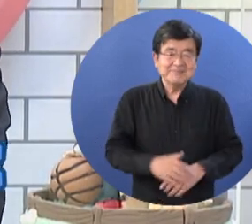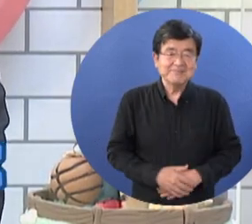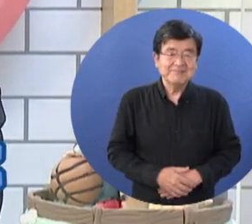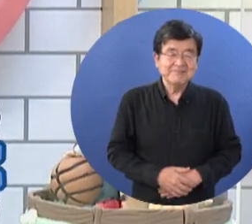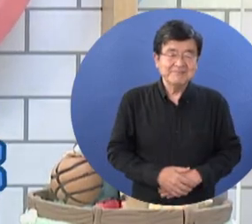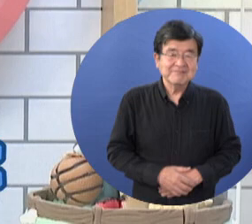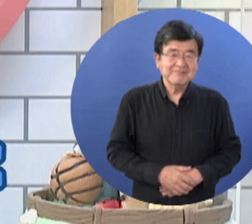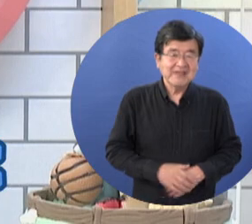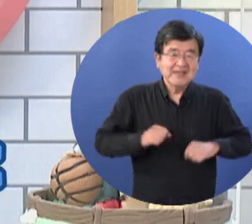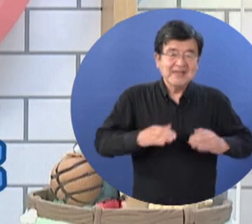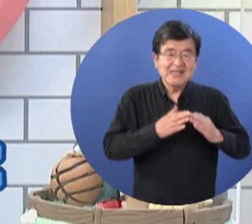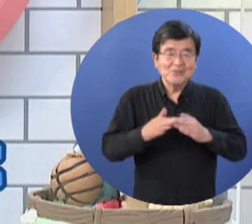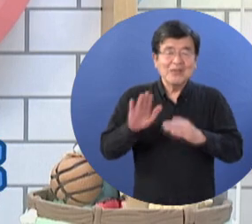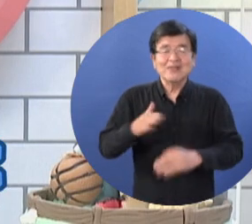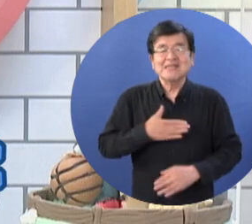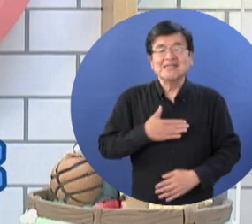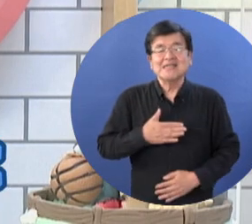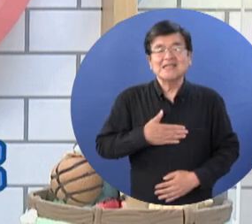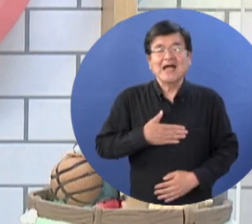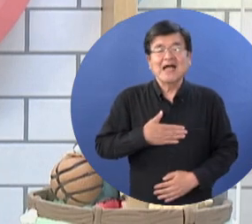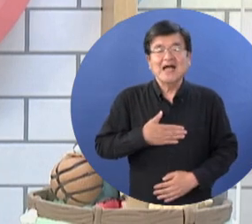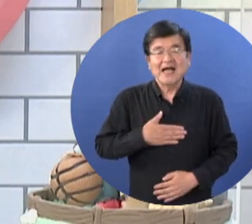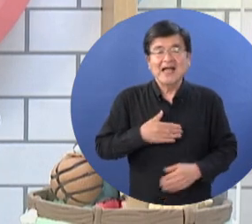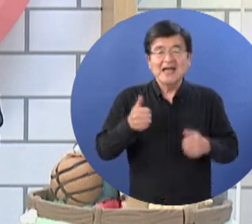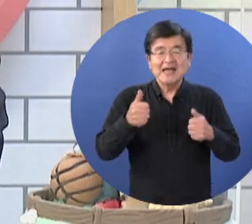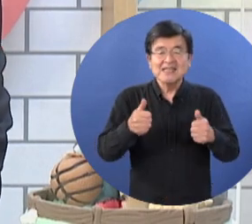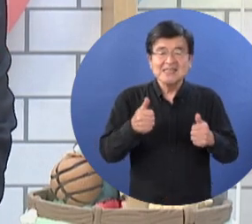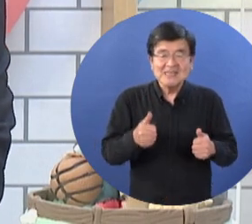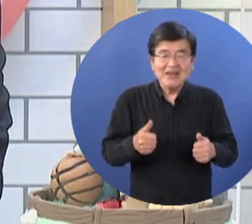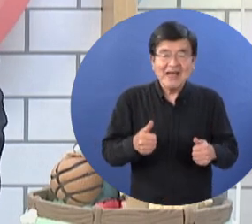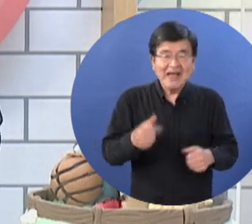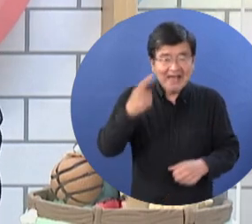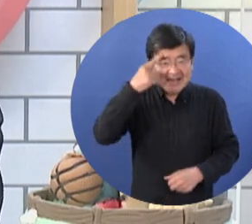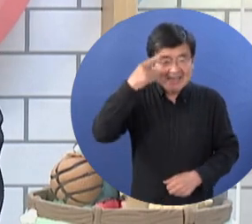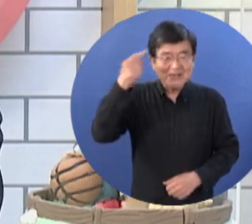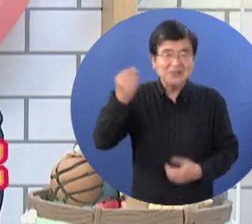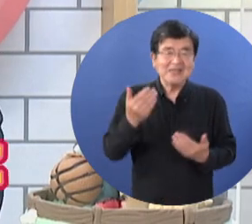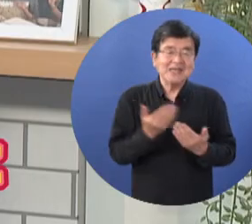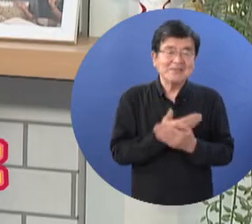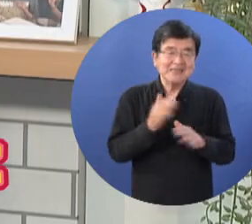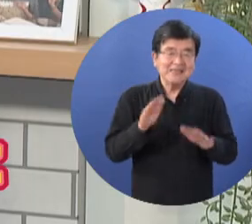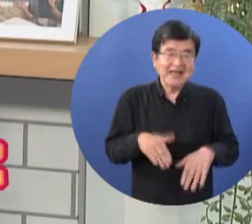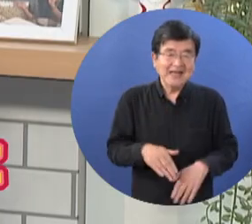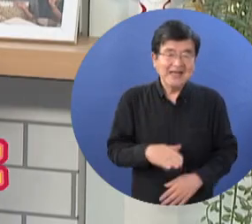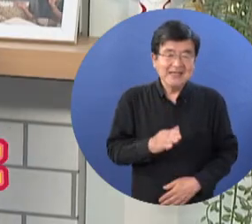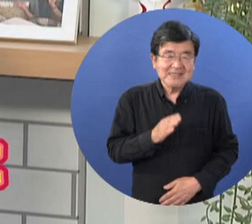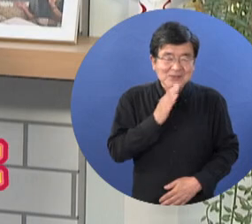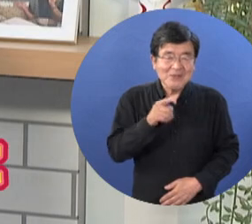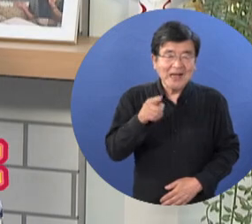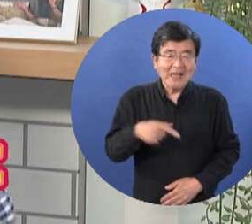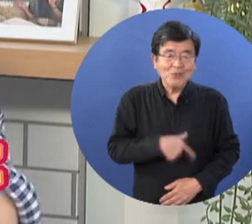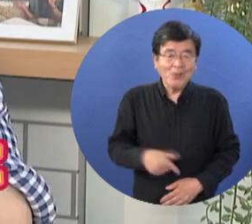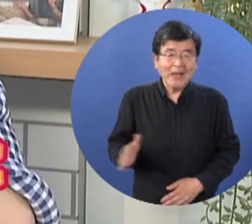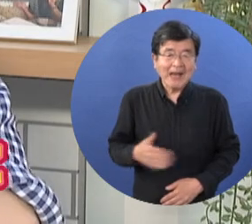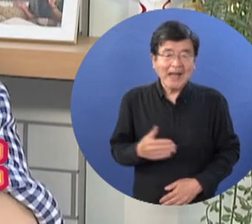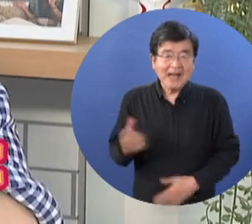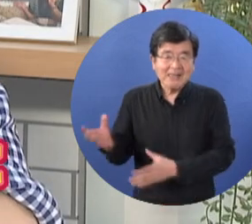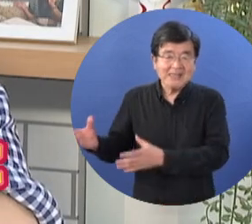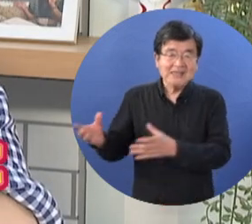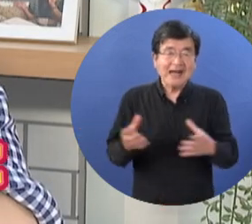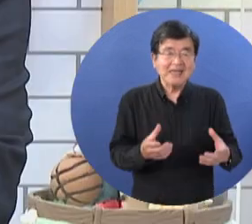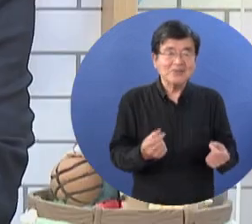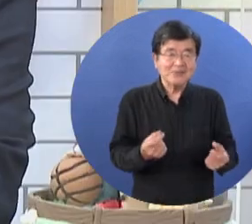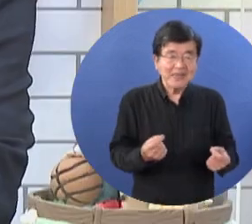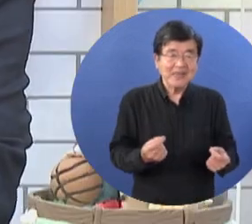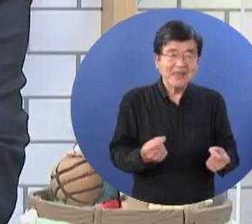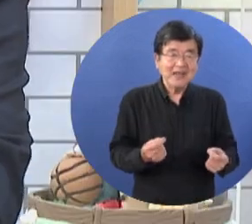ケントにあるのは知ってたんで、あの展示はかなりヒントになりましたけど、 でも実はあれが福岡から来 ていた。あん